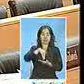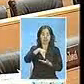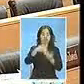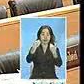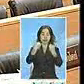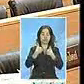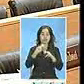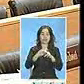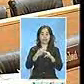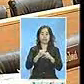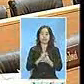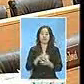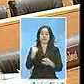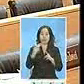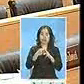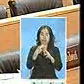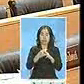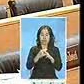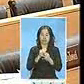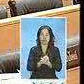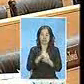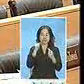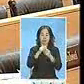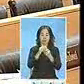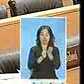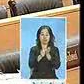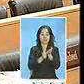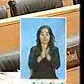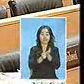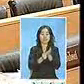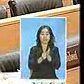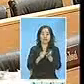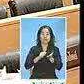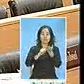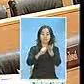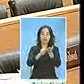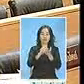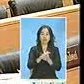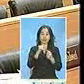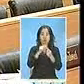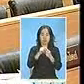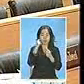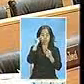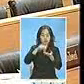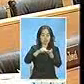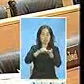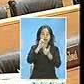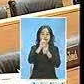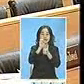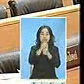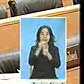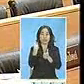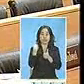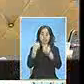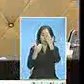ะครับท่านกล่าวถึงมาตรในการแก้ไขการยื่นขอการสงวนความเห็นนะครับขอการแปรยติไว้ใน